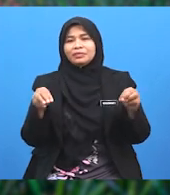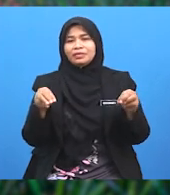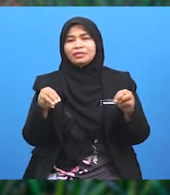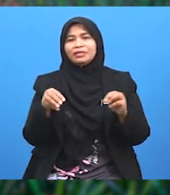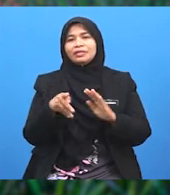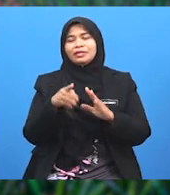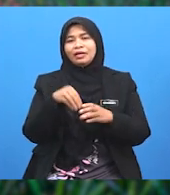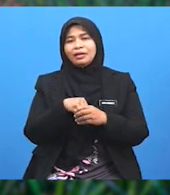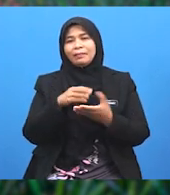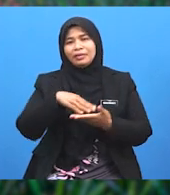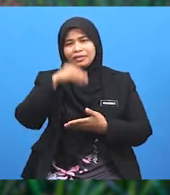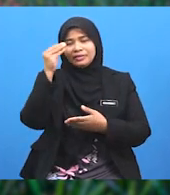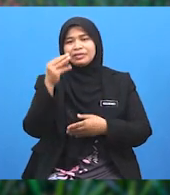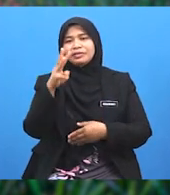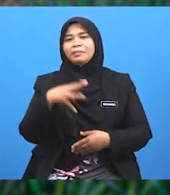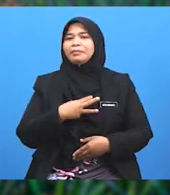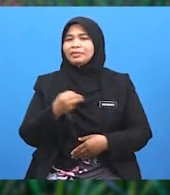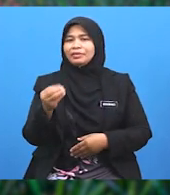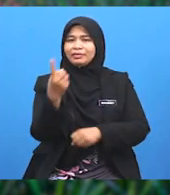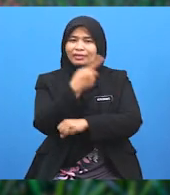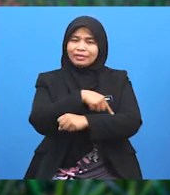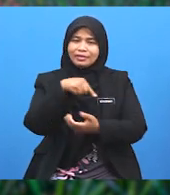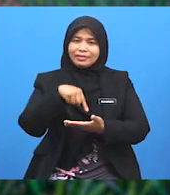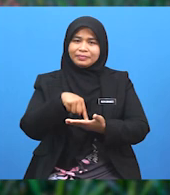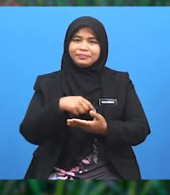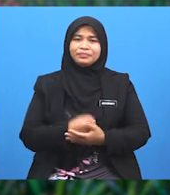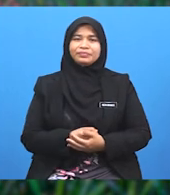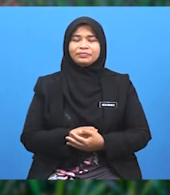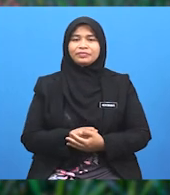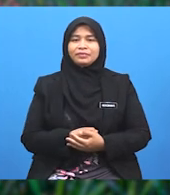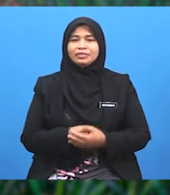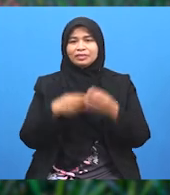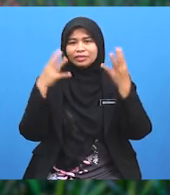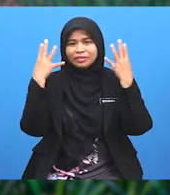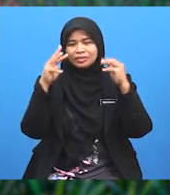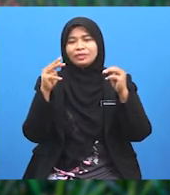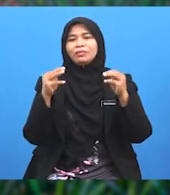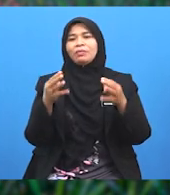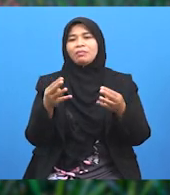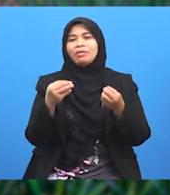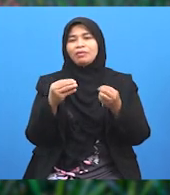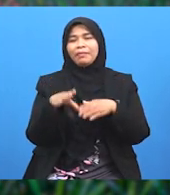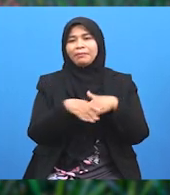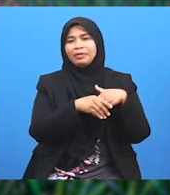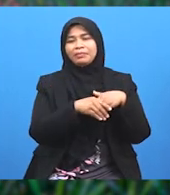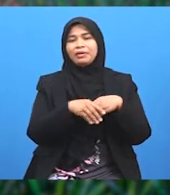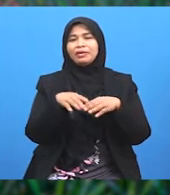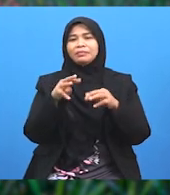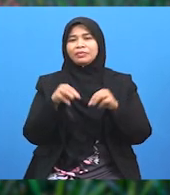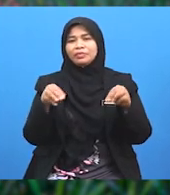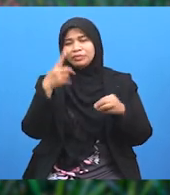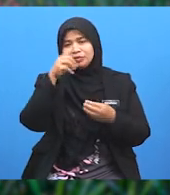pelajaran yang menarik pada hari ini. Hari ini, cikgu hendak membimbing murid-murid untuk